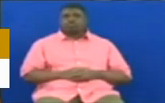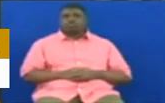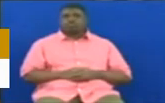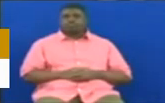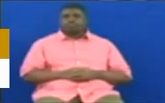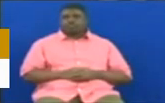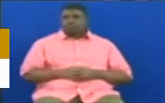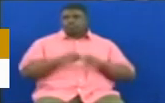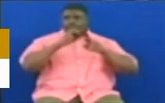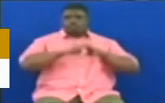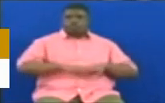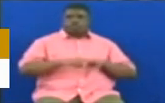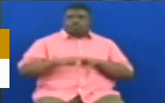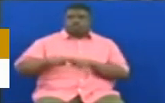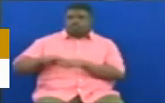Mheshimiwa Bunge, naomba tukae.